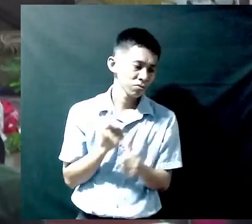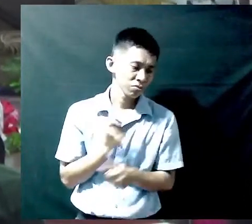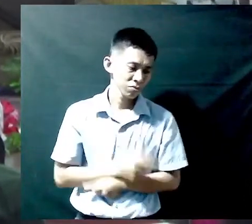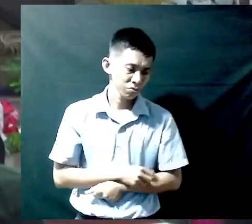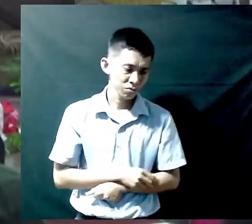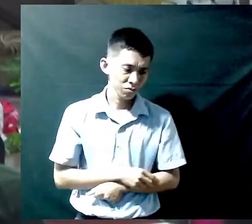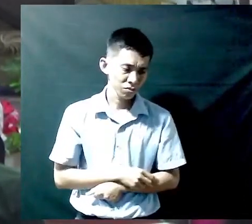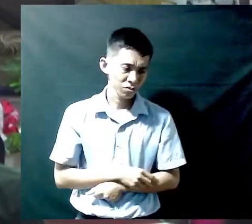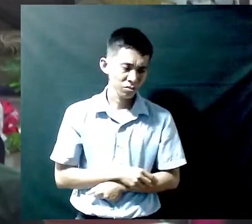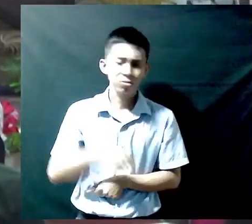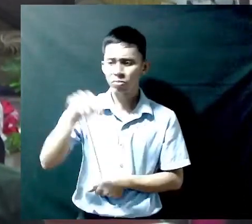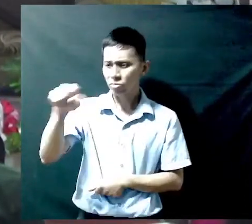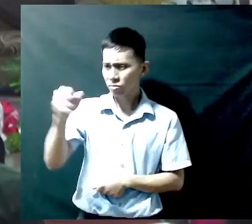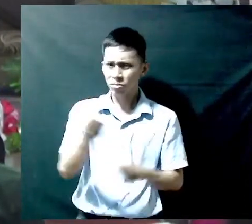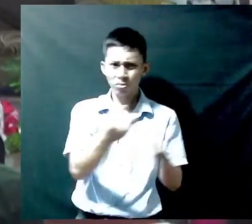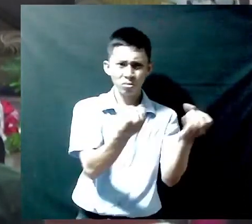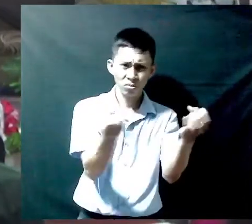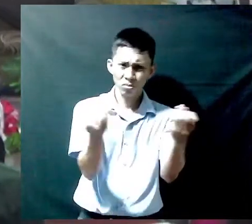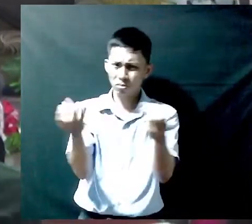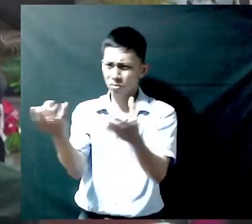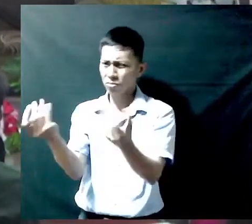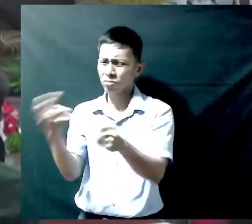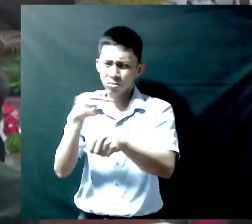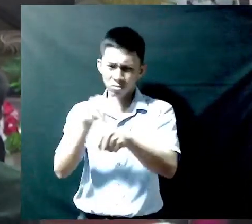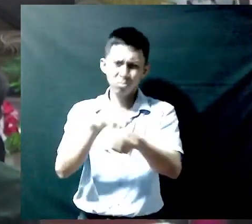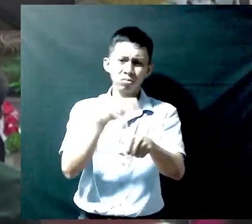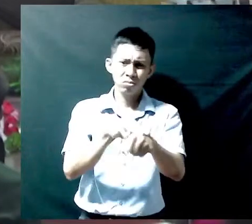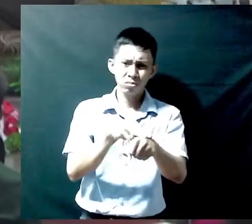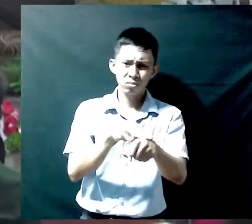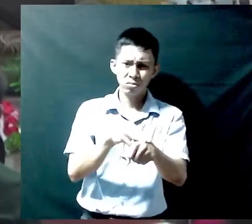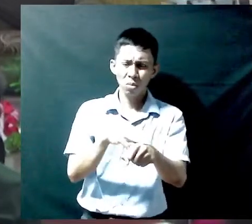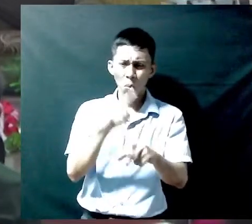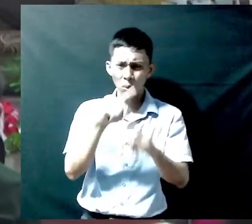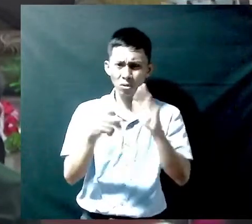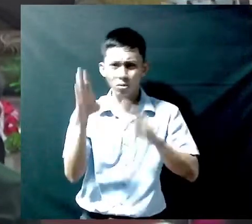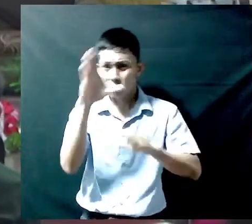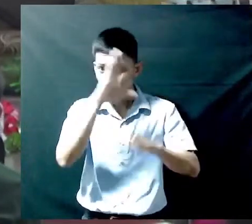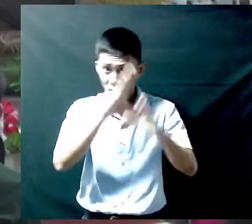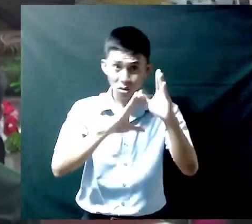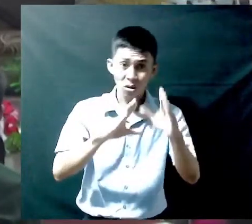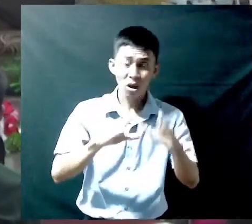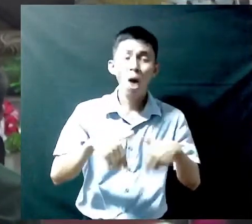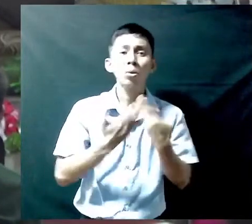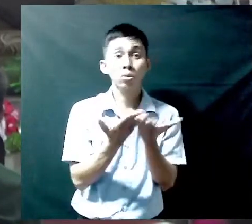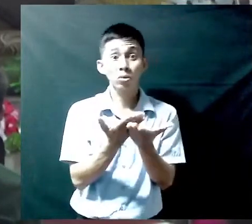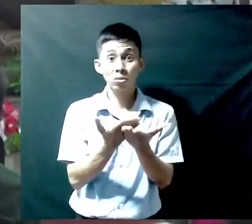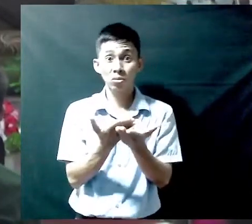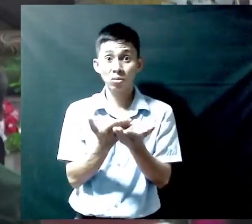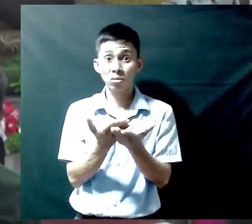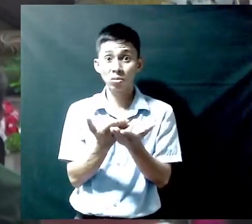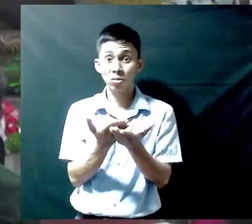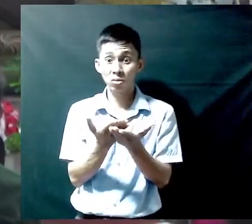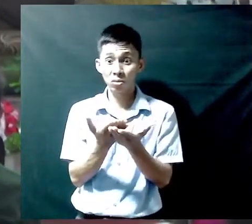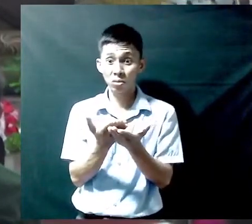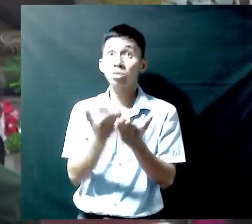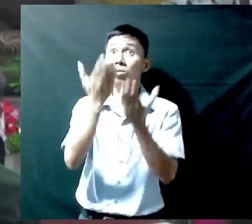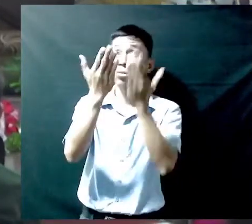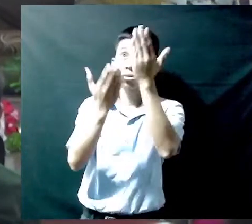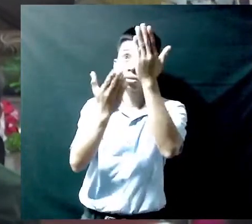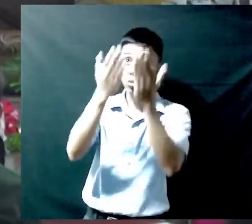Ang dami nating nagmi-ministry sa church eh. Ang problema, we do ministry for the